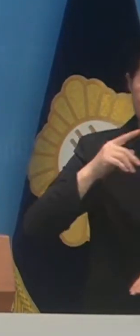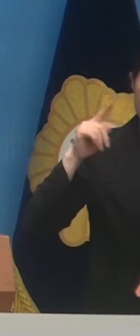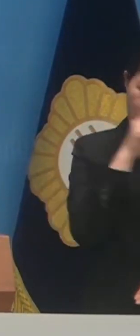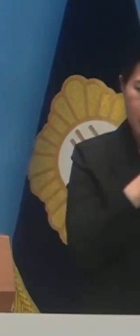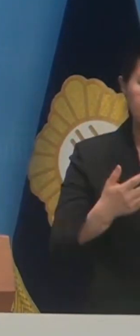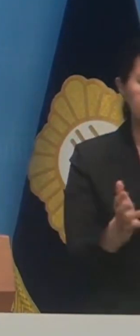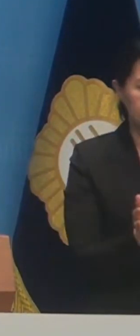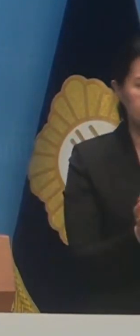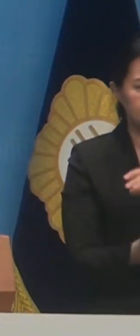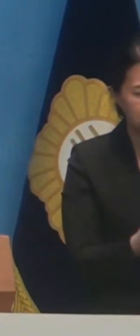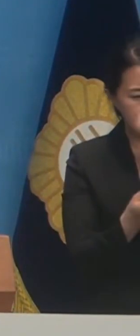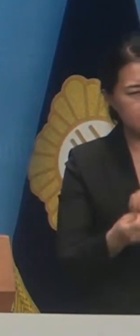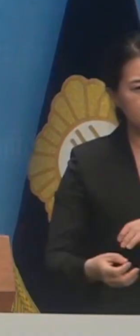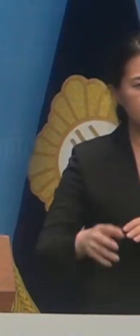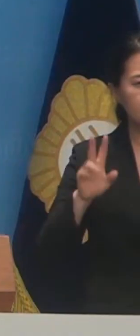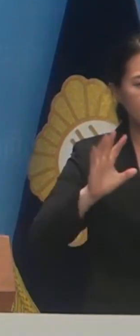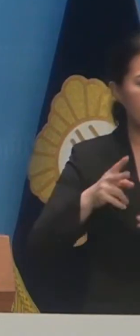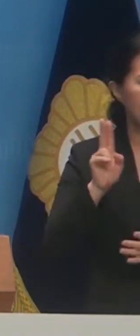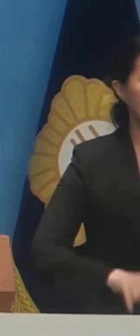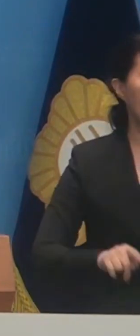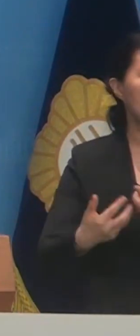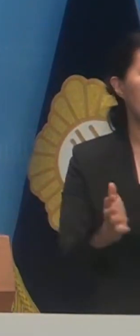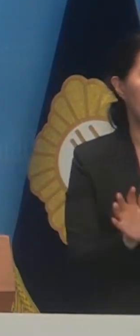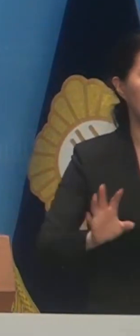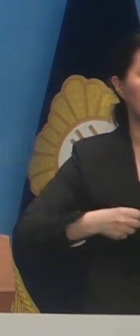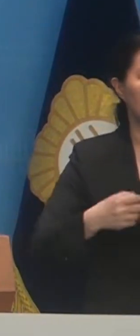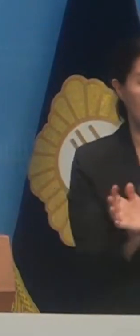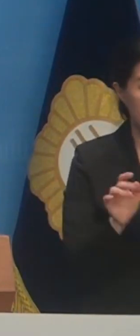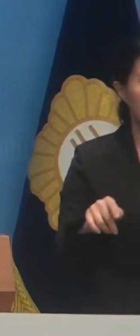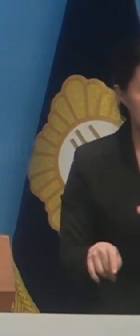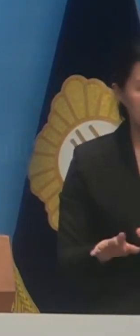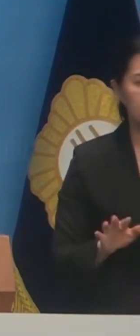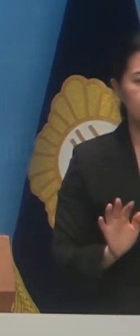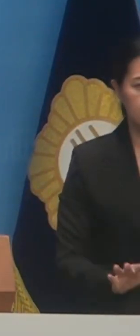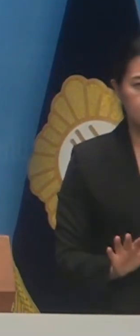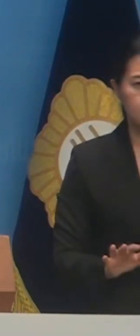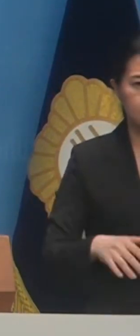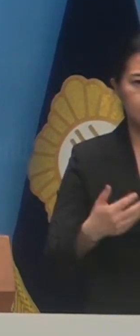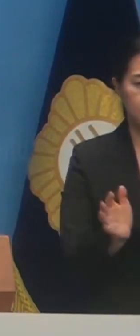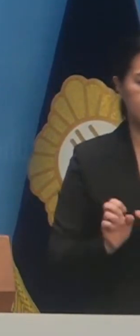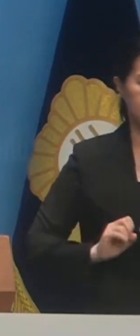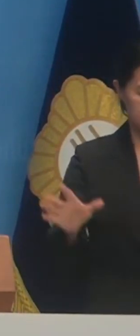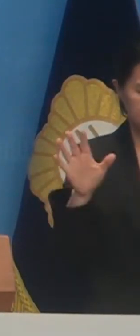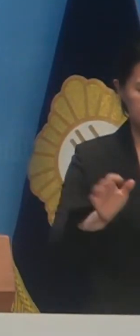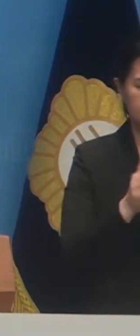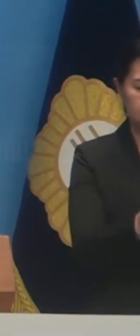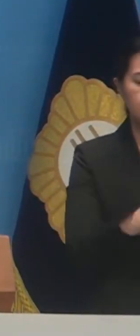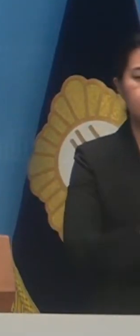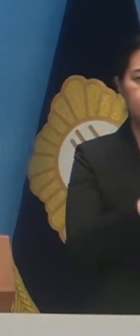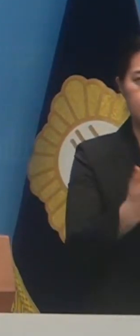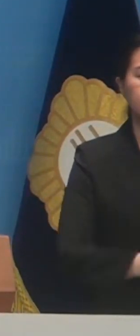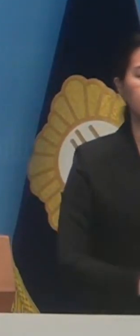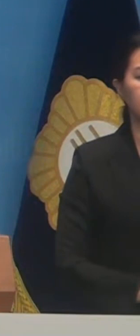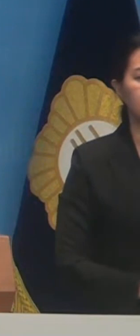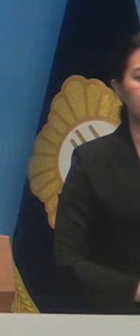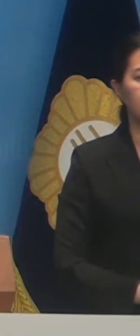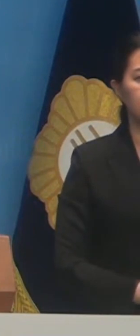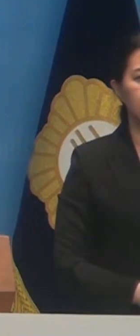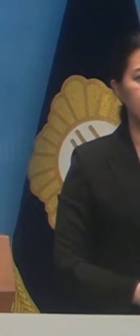집단 정통 매국노 내란범 정당 국민의힘을 이번에야말로 정당 해산으로 심판합시다 라고